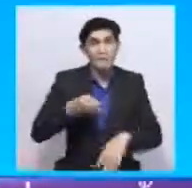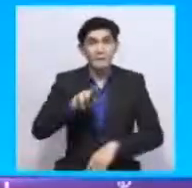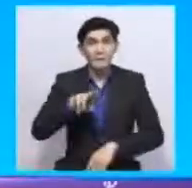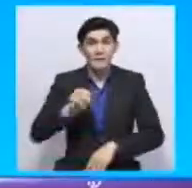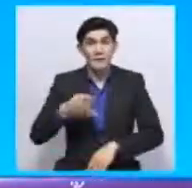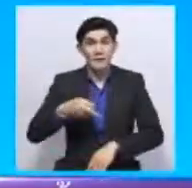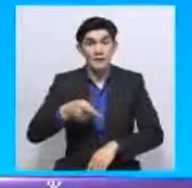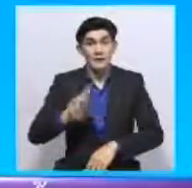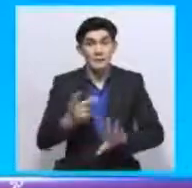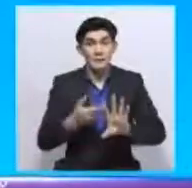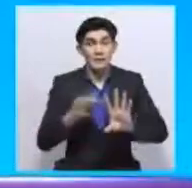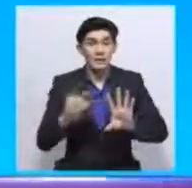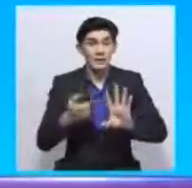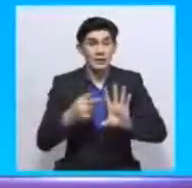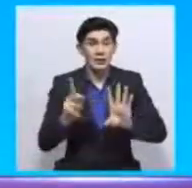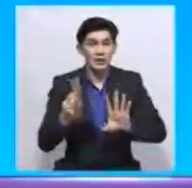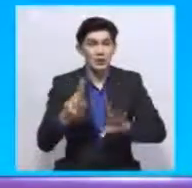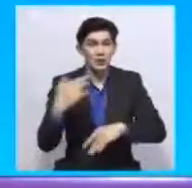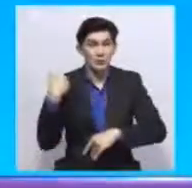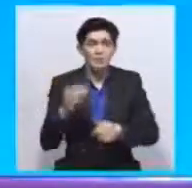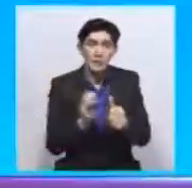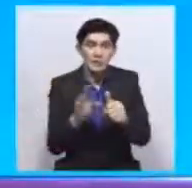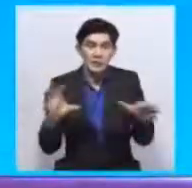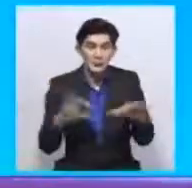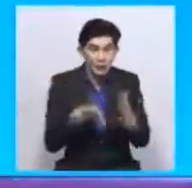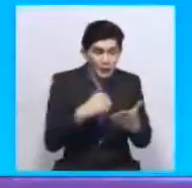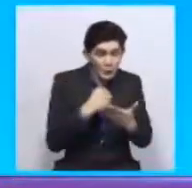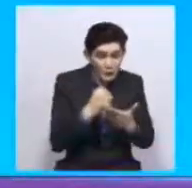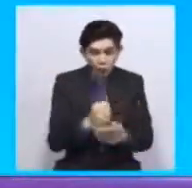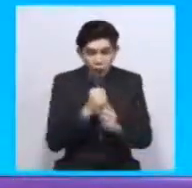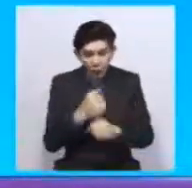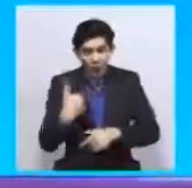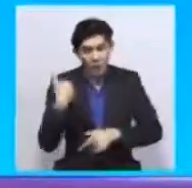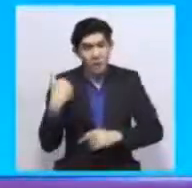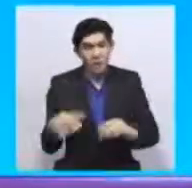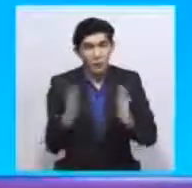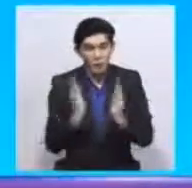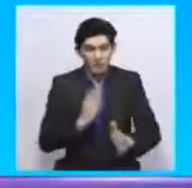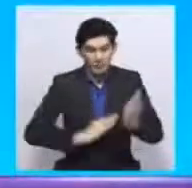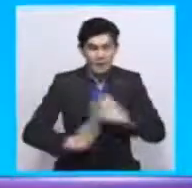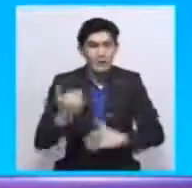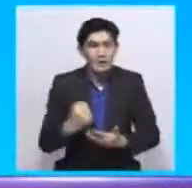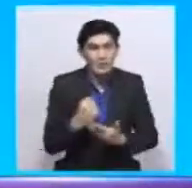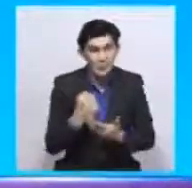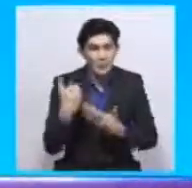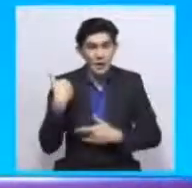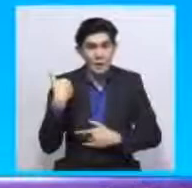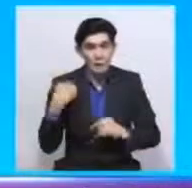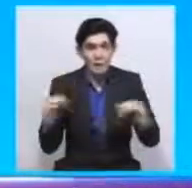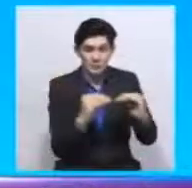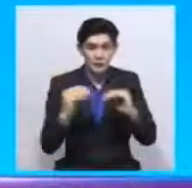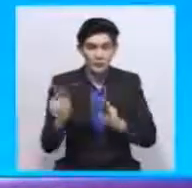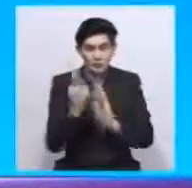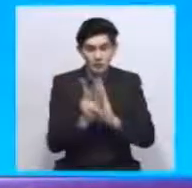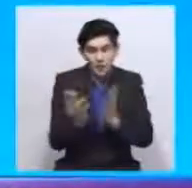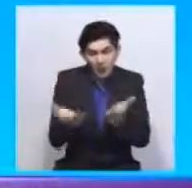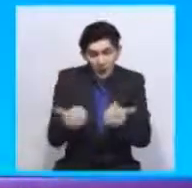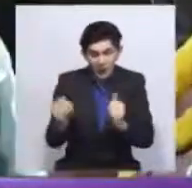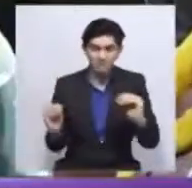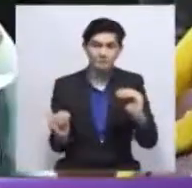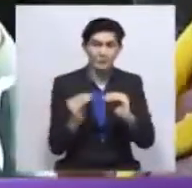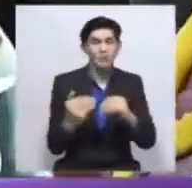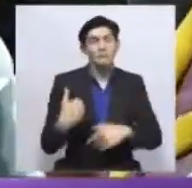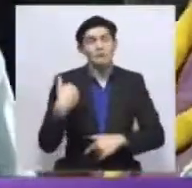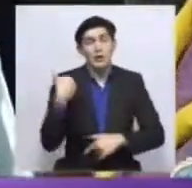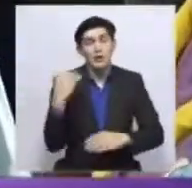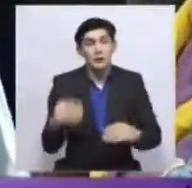มีการให้คำแนะนำและปรึกษาด้านของสังคมสงเคราะห์แก่ผู้สูงอายุนะครับรวมไปถึงผู้พิการเพื่อให้ได้รับสิทธิตามกฎหมายอย่างครอบคลุ